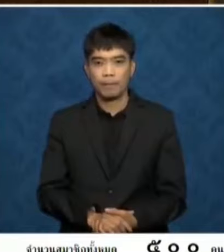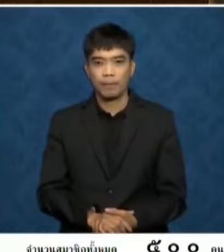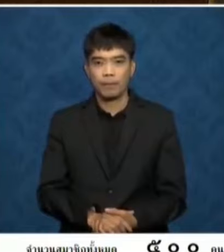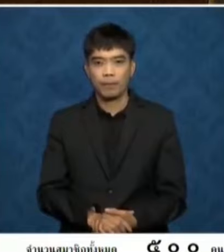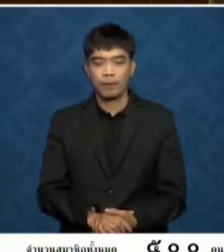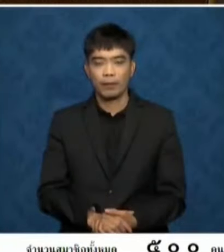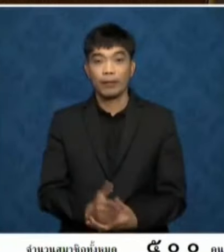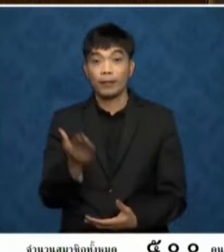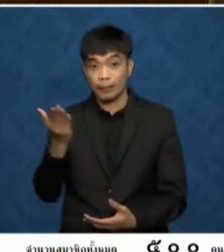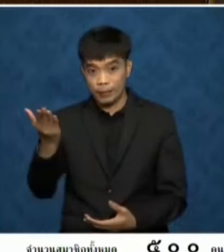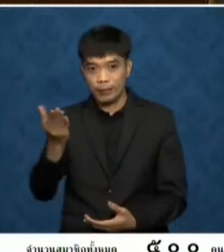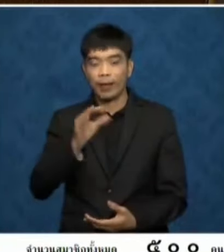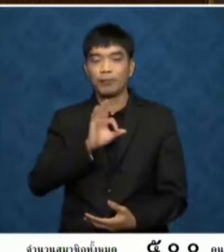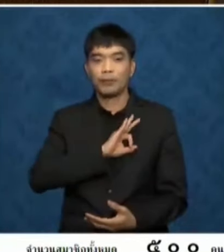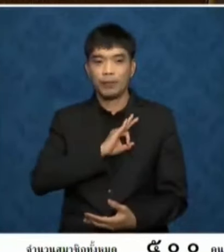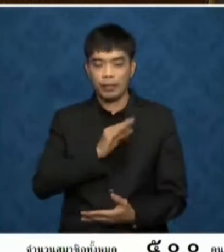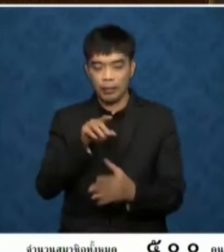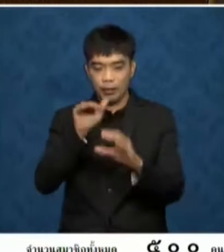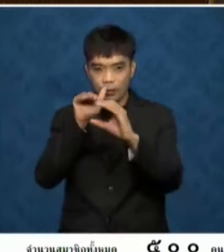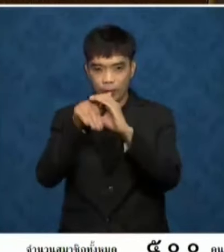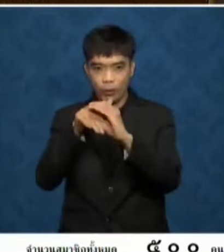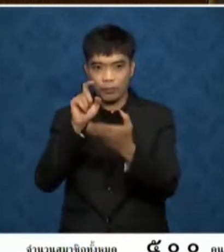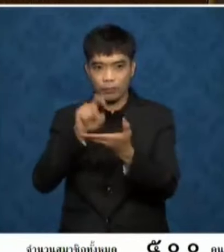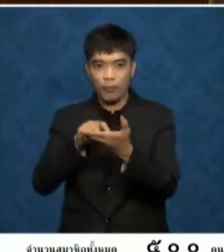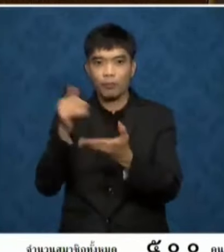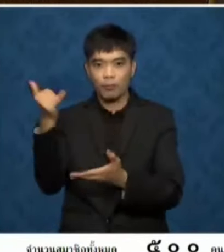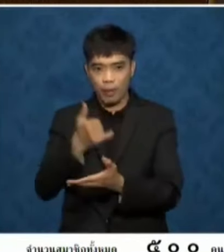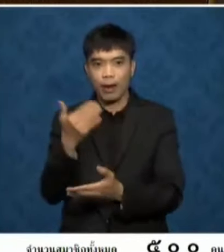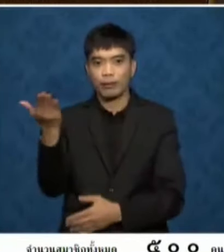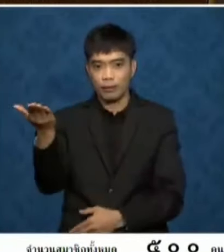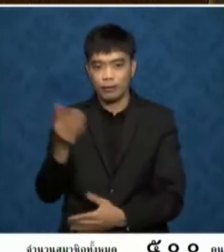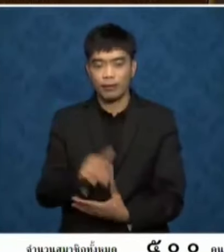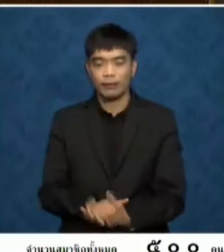ขอเชิญท่านสมาชิกใช้สิทธิ์แสดงตนครับ